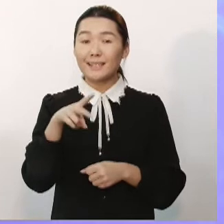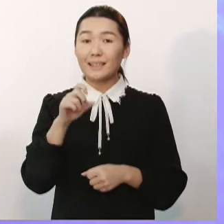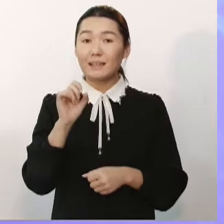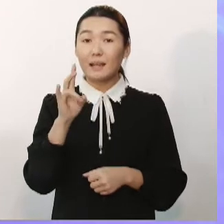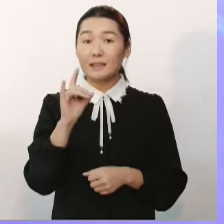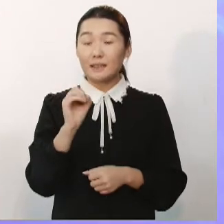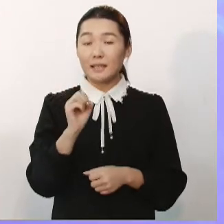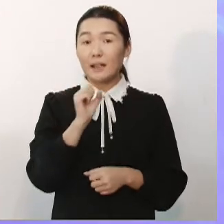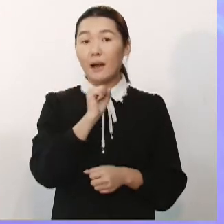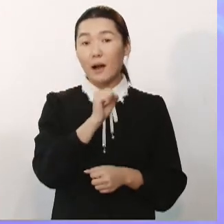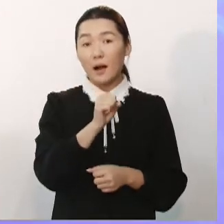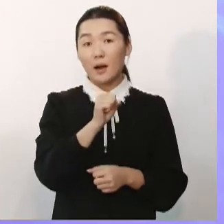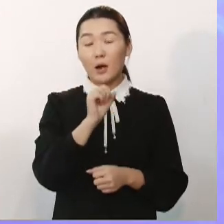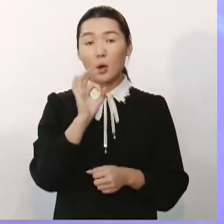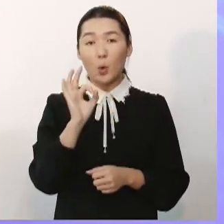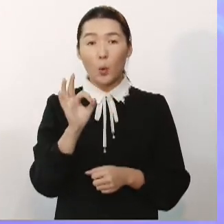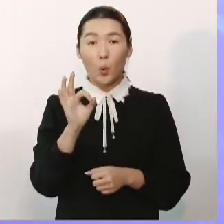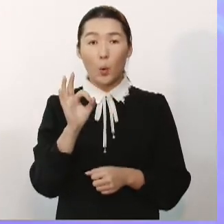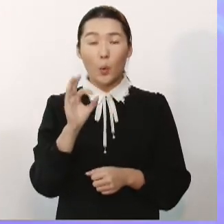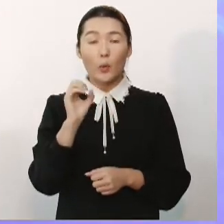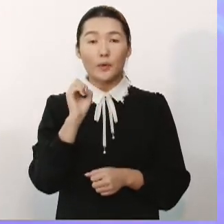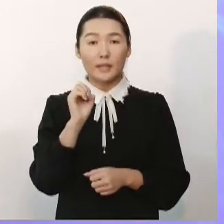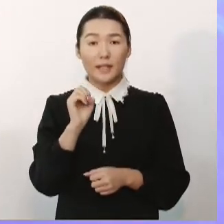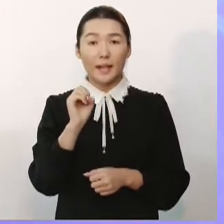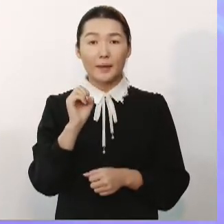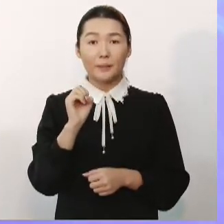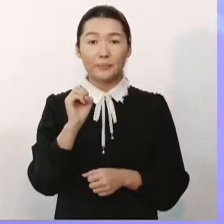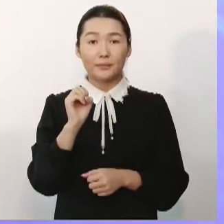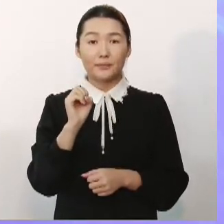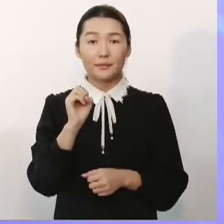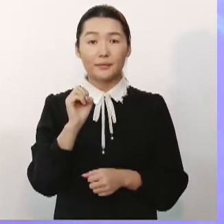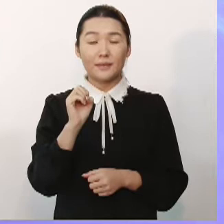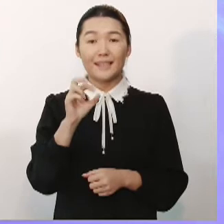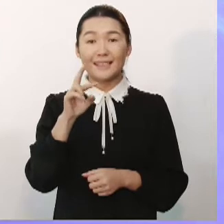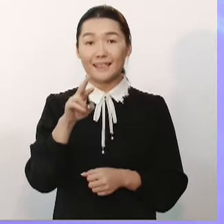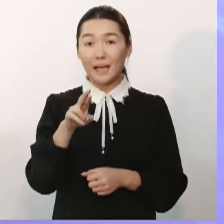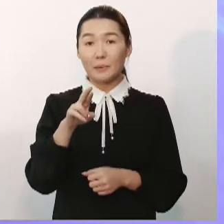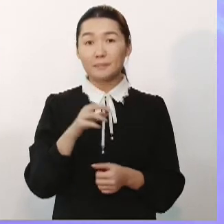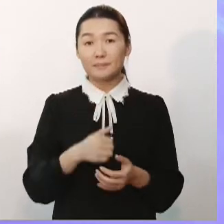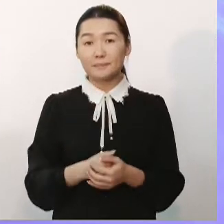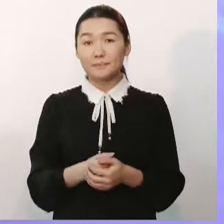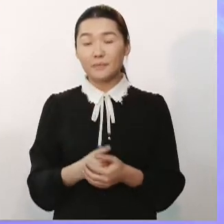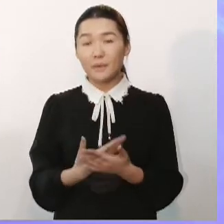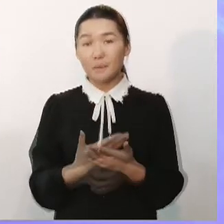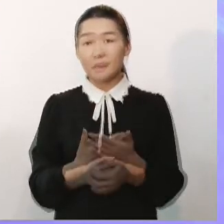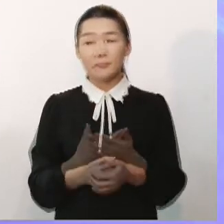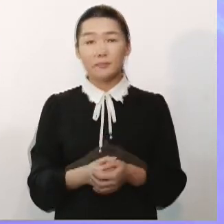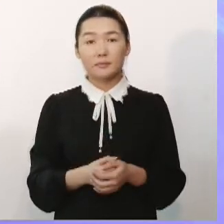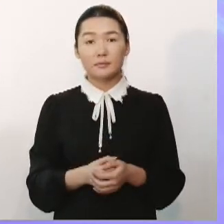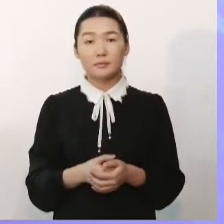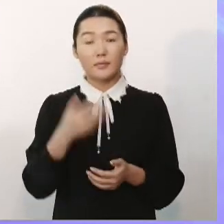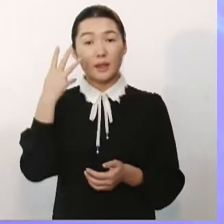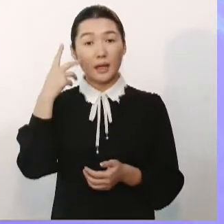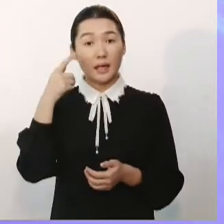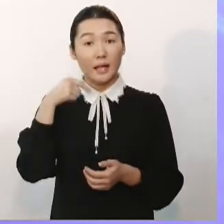гласные а, о, е и я. Например,